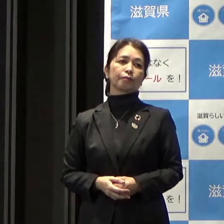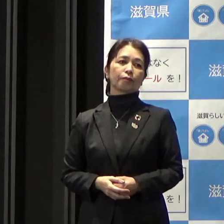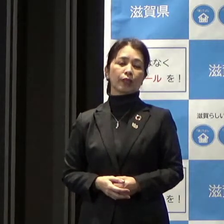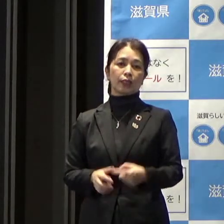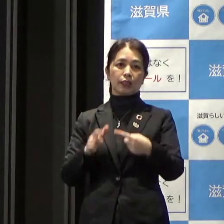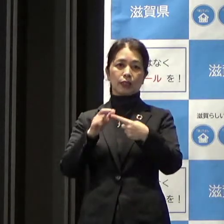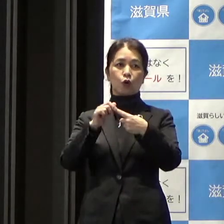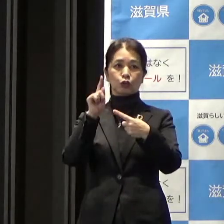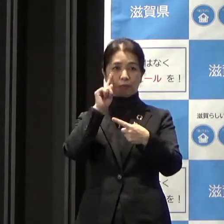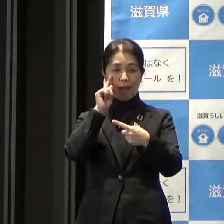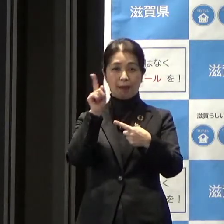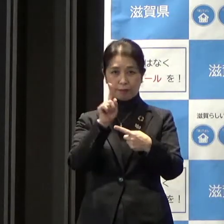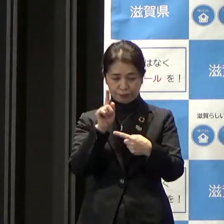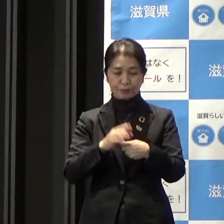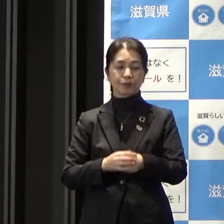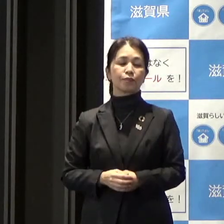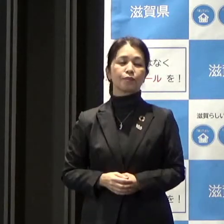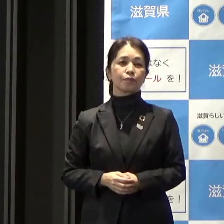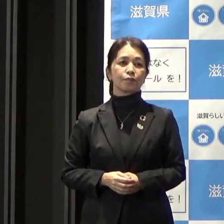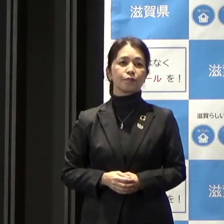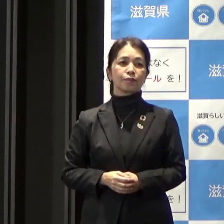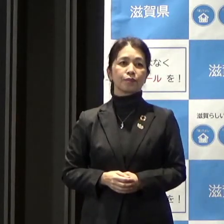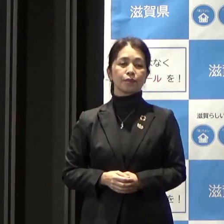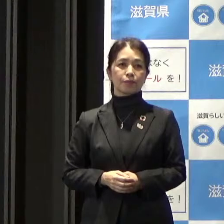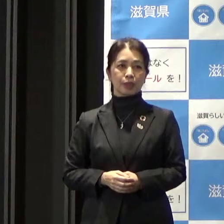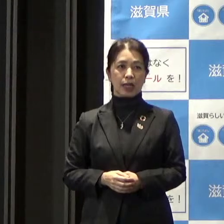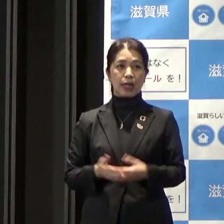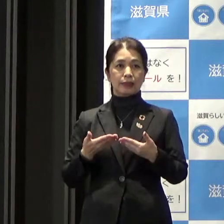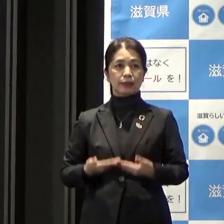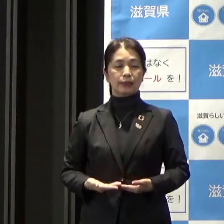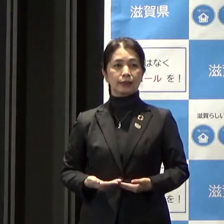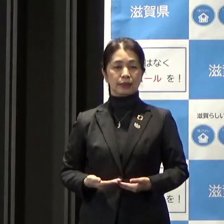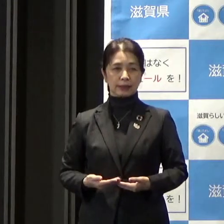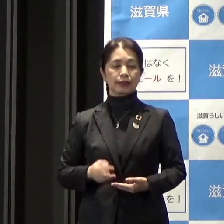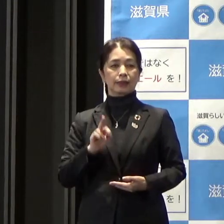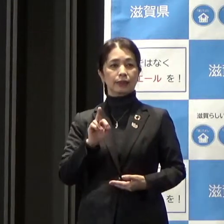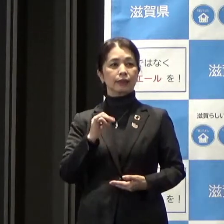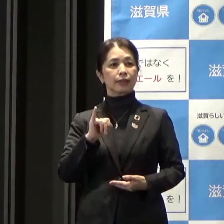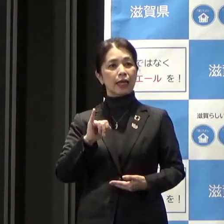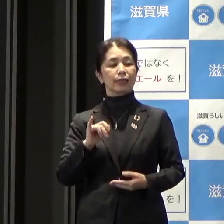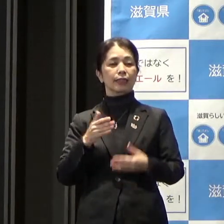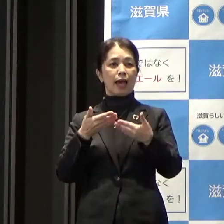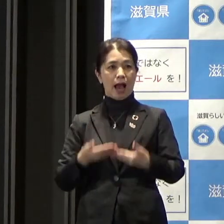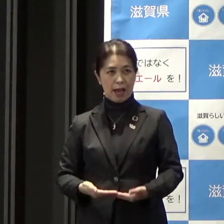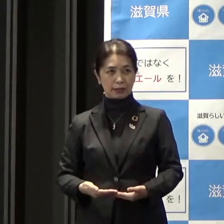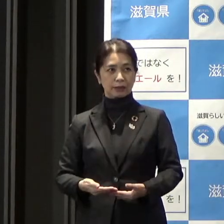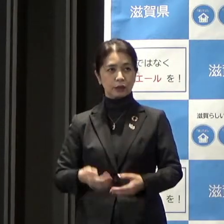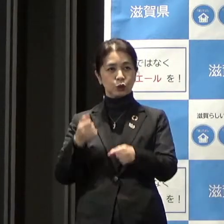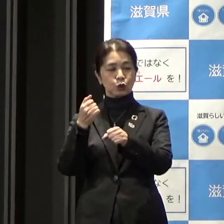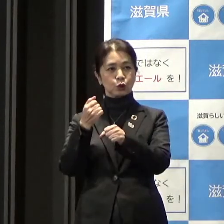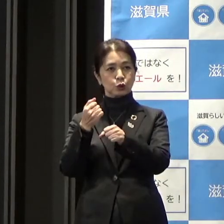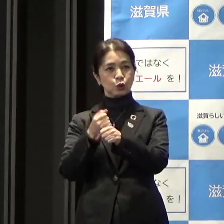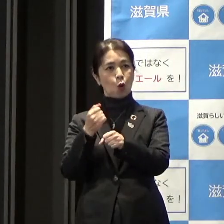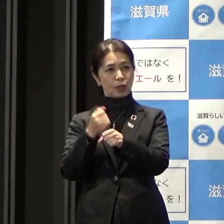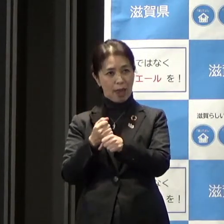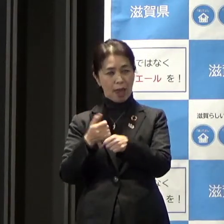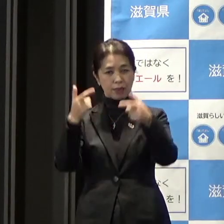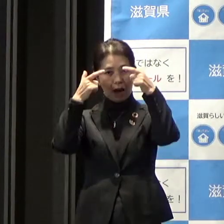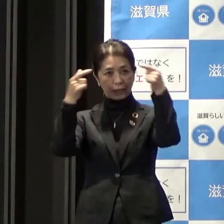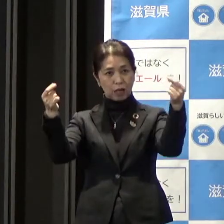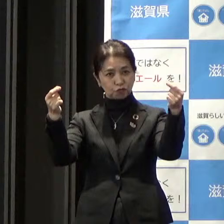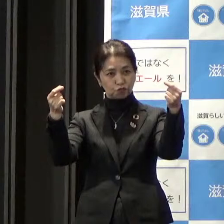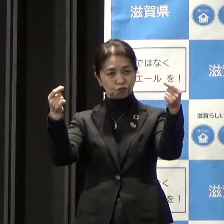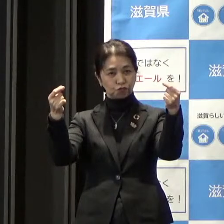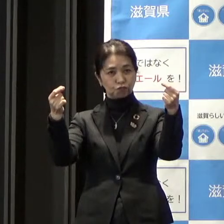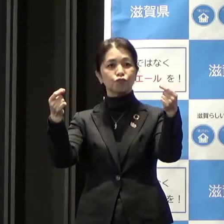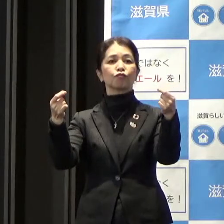まず1つ目は、西安造形大学の皆さんと